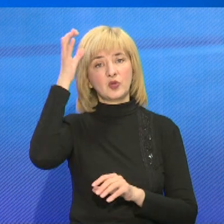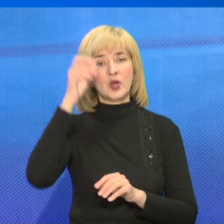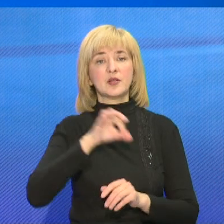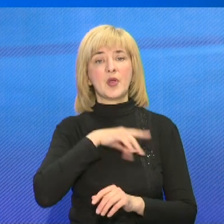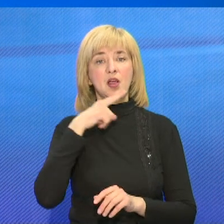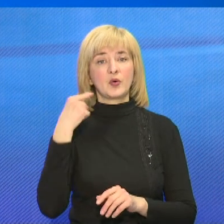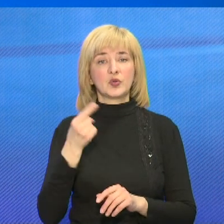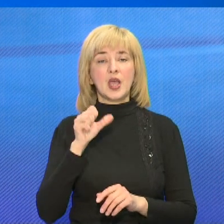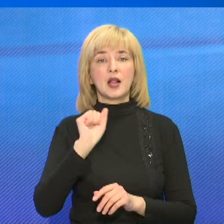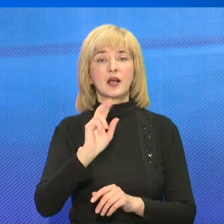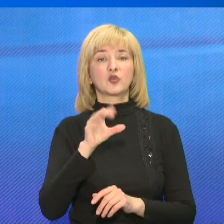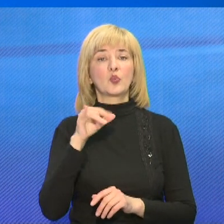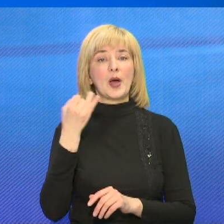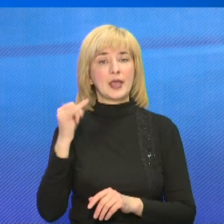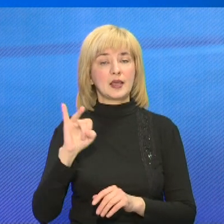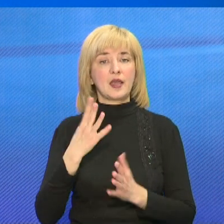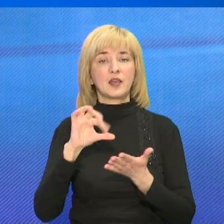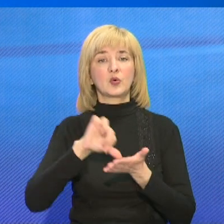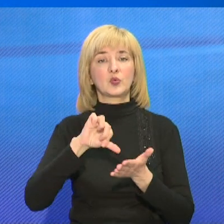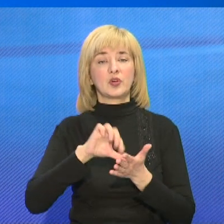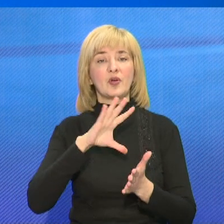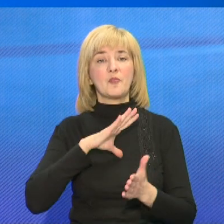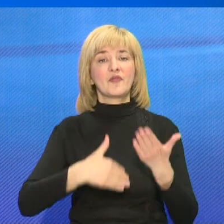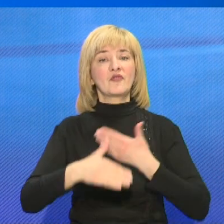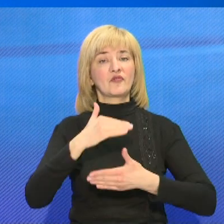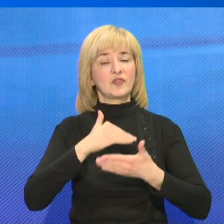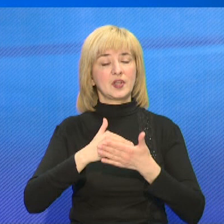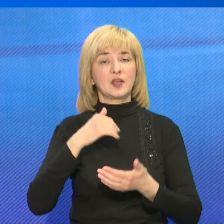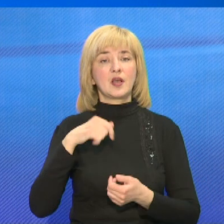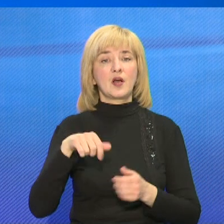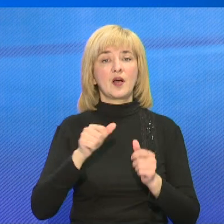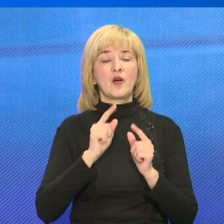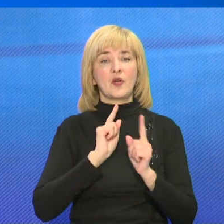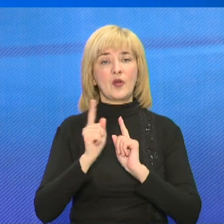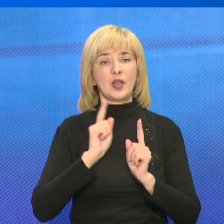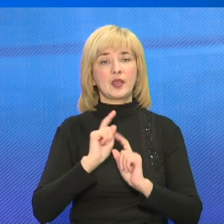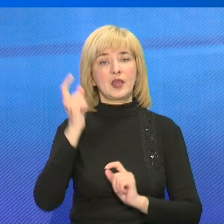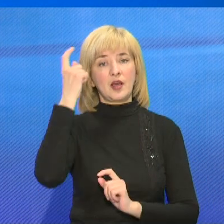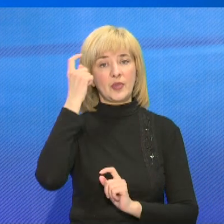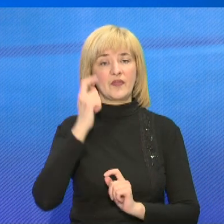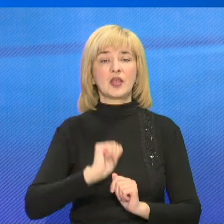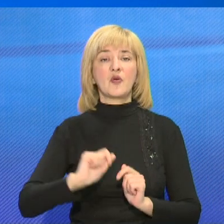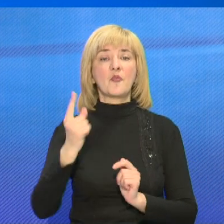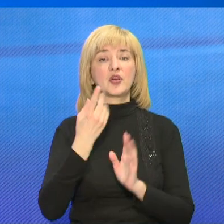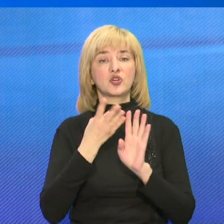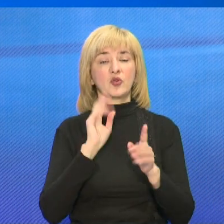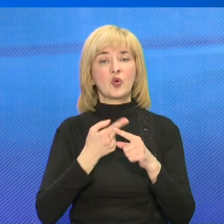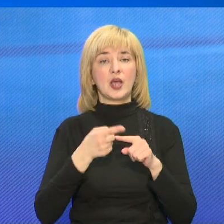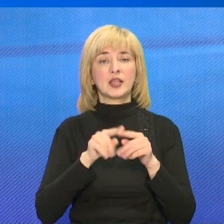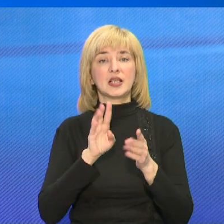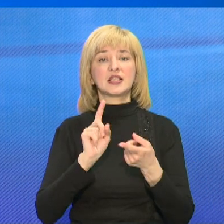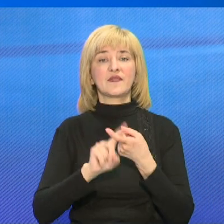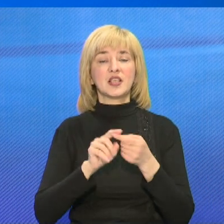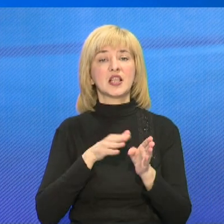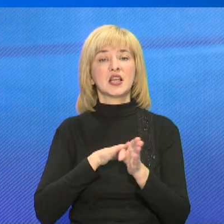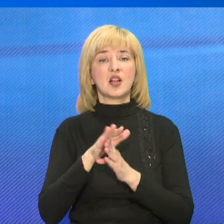Беларусі Александр Кадлубай, які прыняў удзел у выніковай калегіі профільнага ўпраўлення аблвыканкама. У першую чаргу гэта звязана з